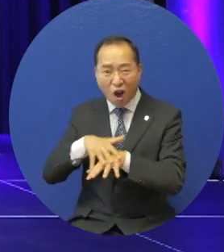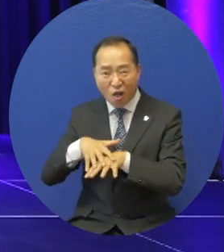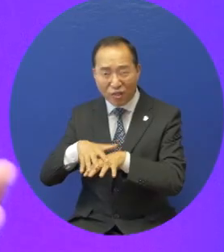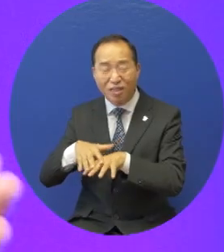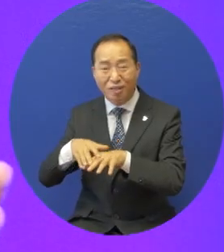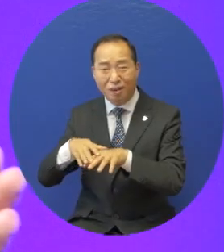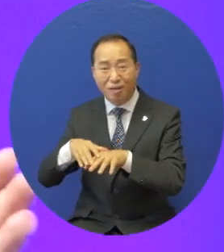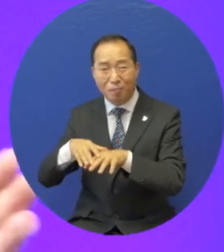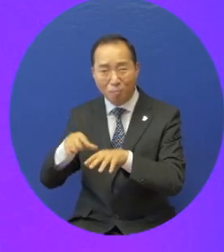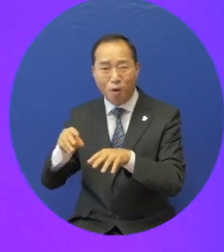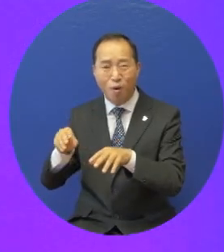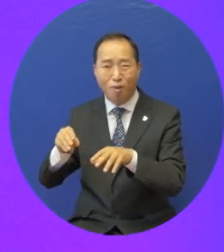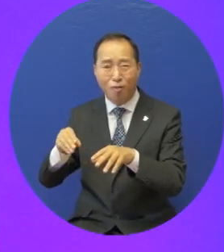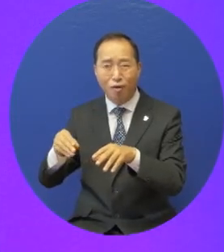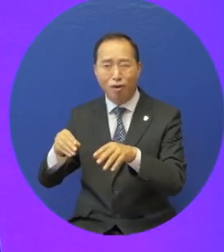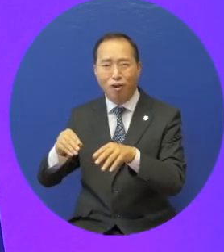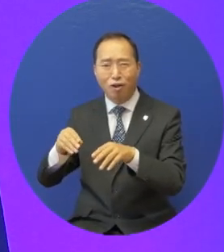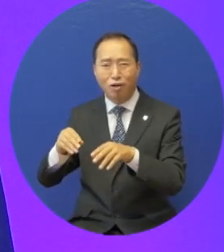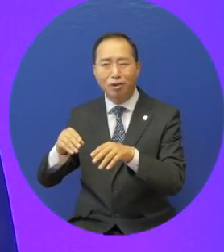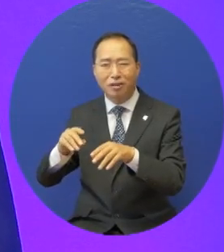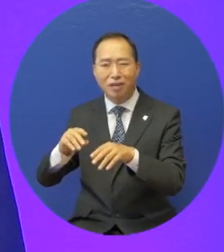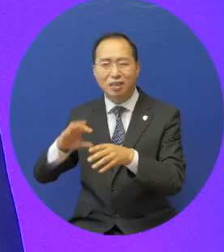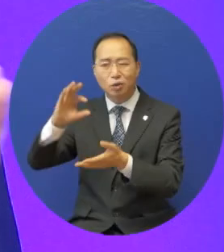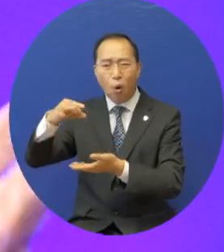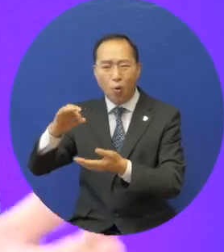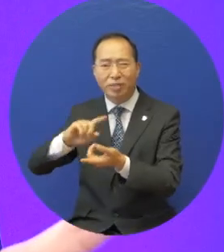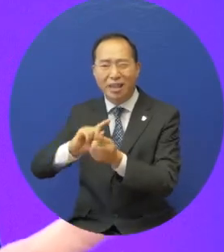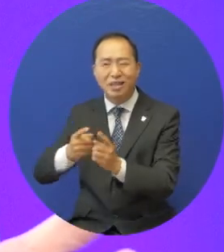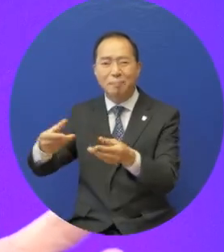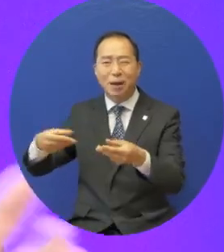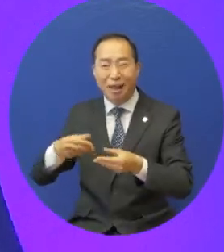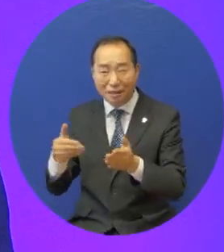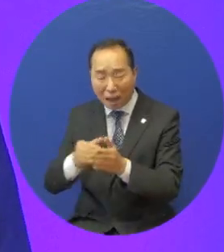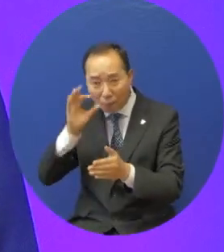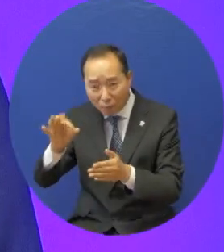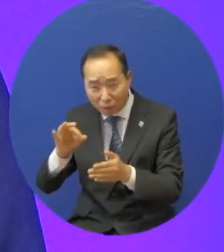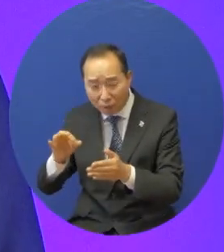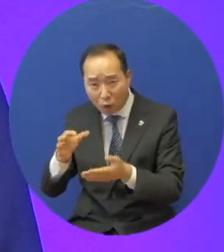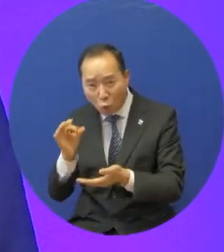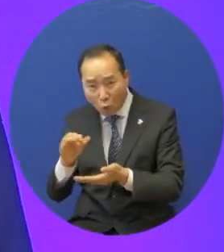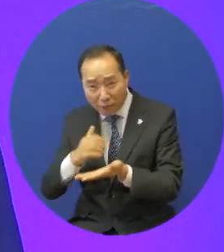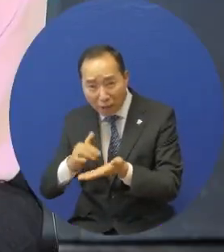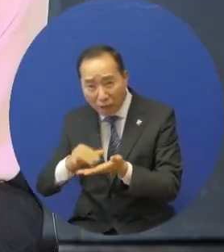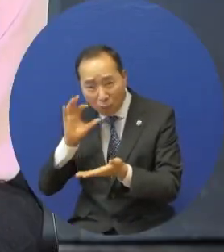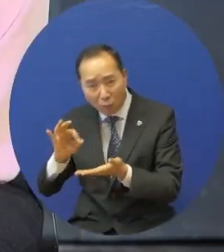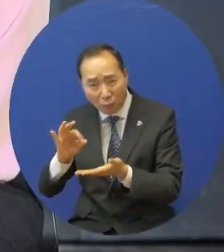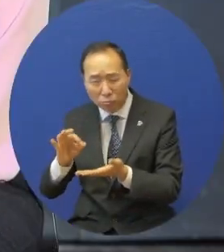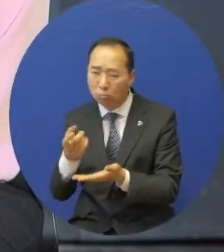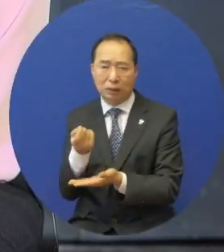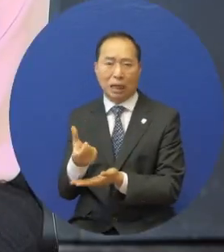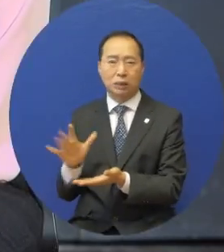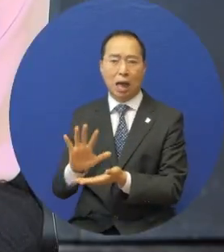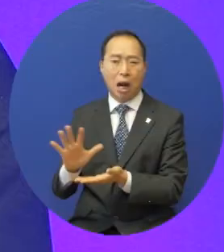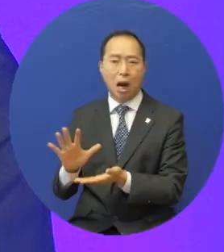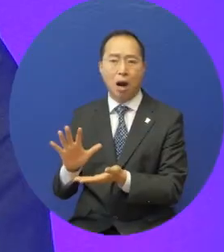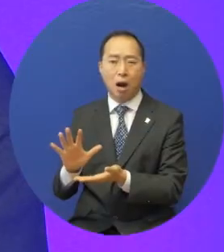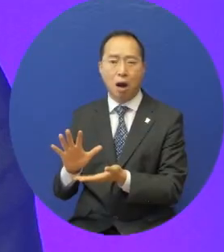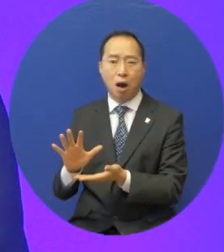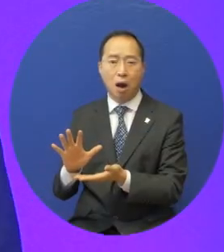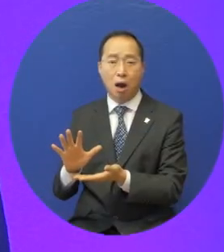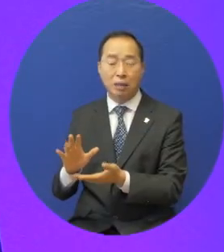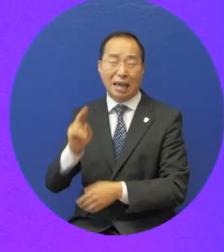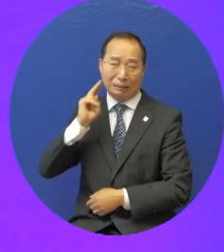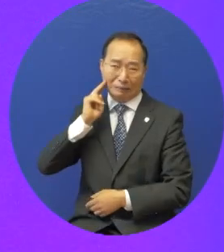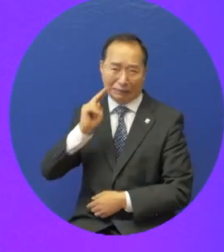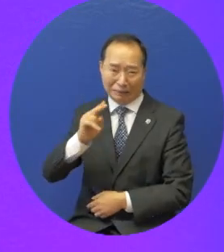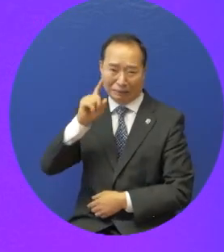어떤 그것들이 막 나오는데 화폐로 환산해보면 적지 않았던 것 같아요. 예, 그래도 다행히도